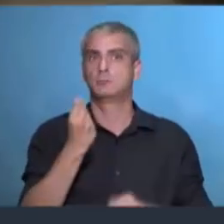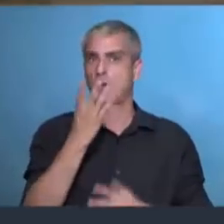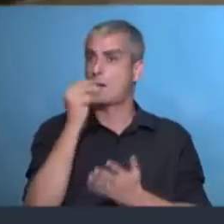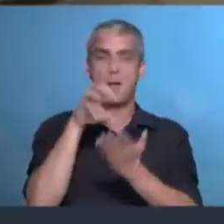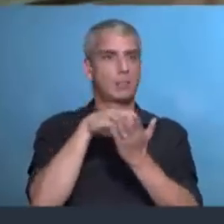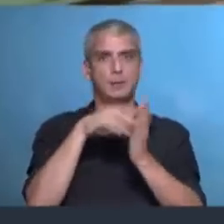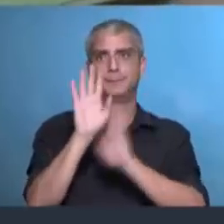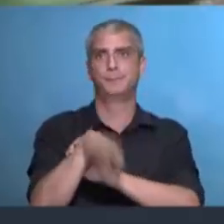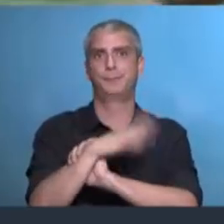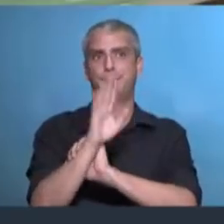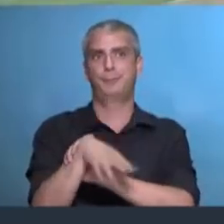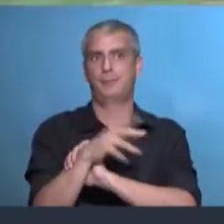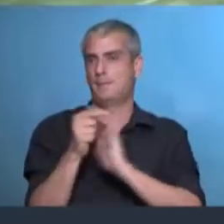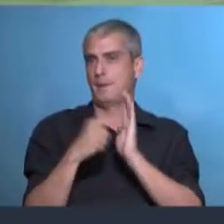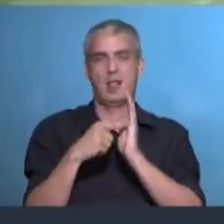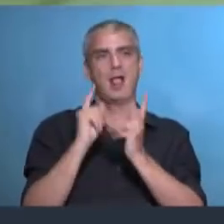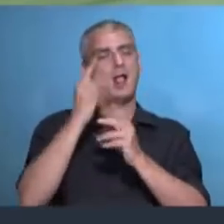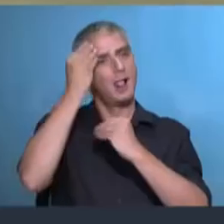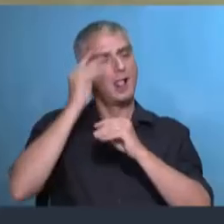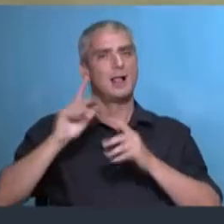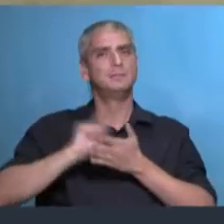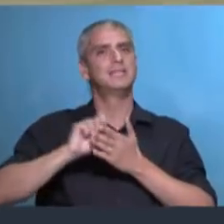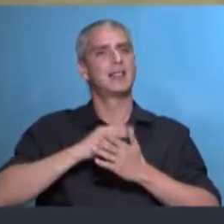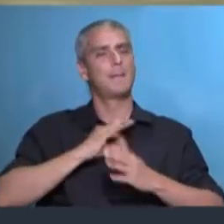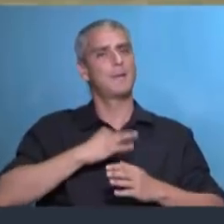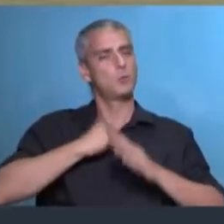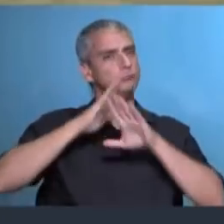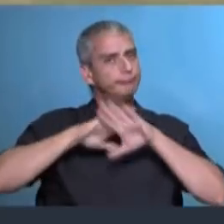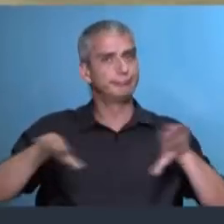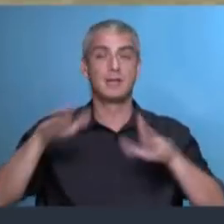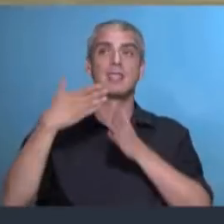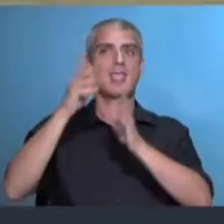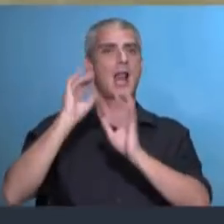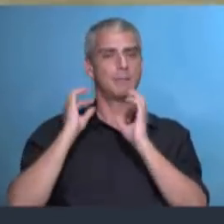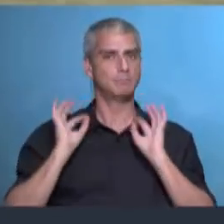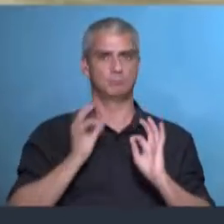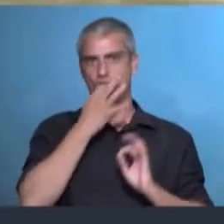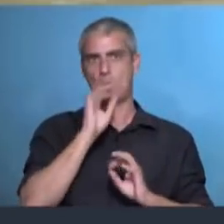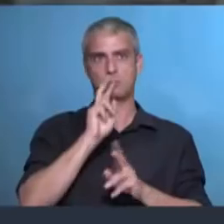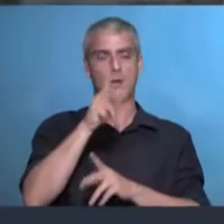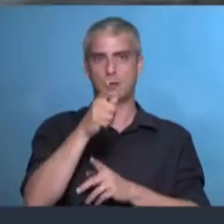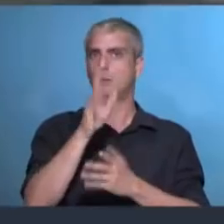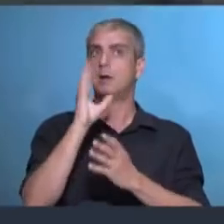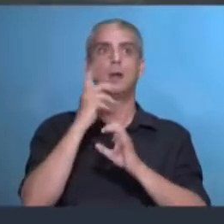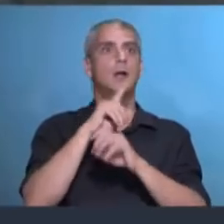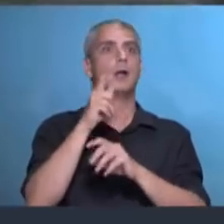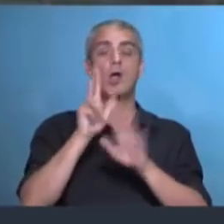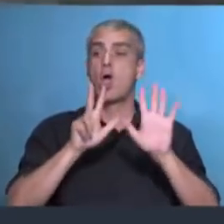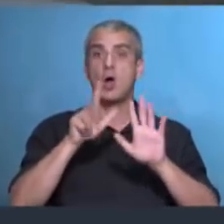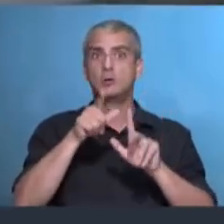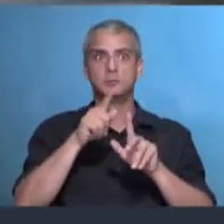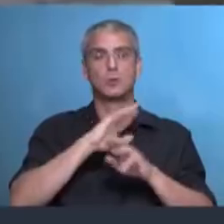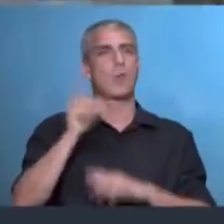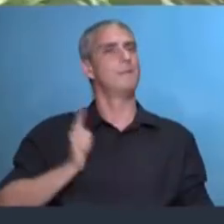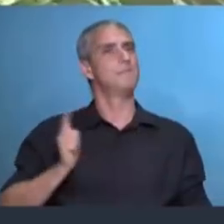נותרו ריקים, והיעדרה של הודעת הרגעה ממשרד הבריאות כי נחלי הצפון בטוחים לבילוי, הופך את אוגוסט מחודש שהתיירנים מחכים לו